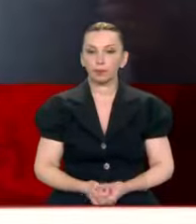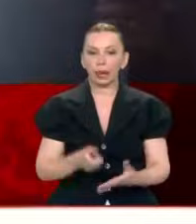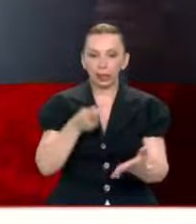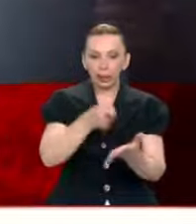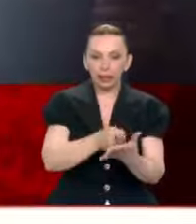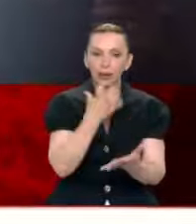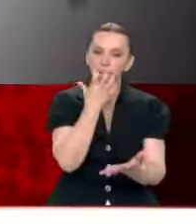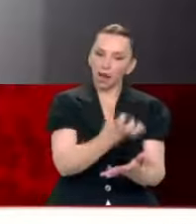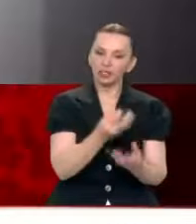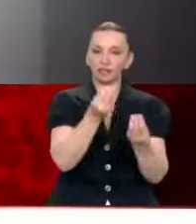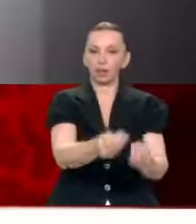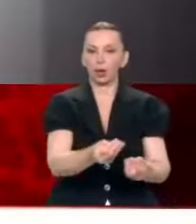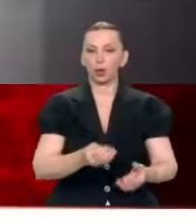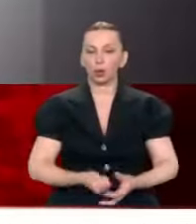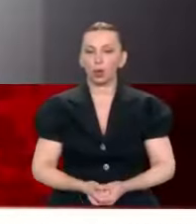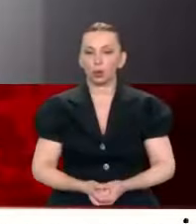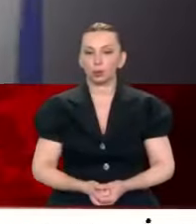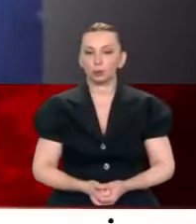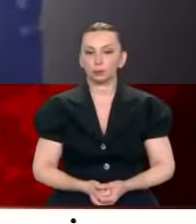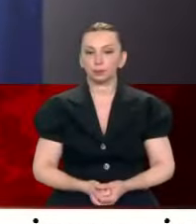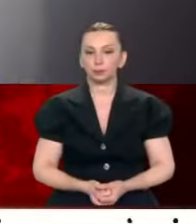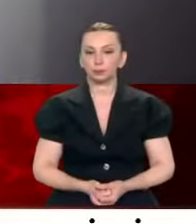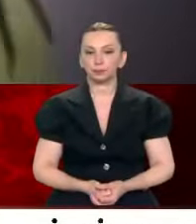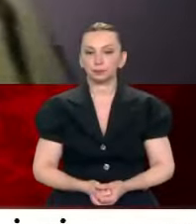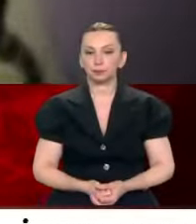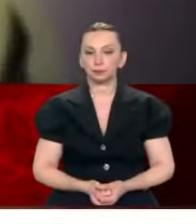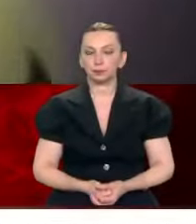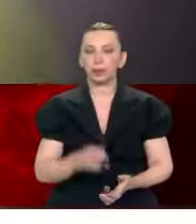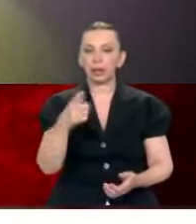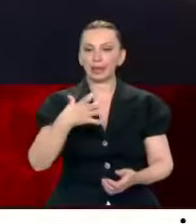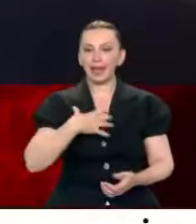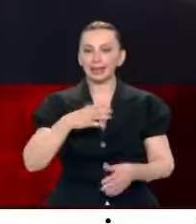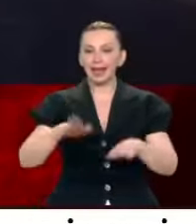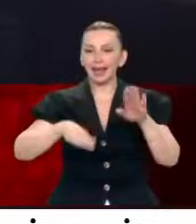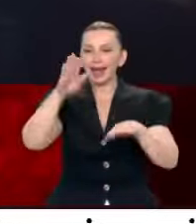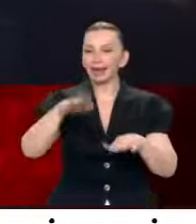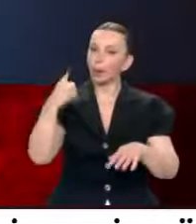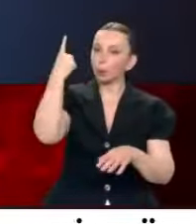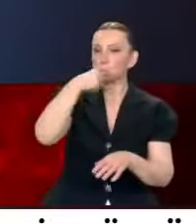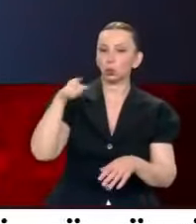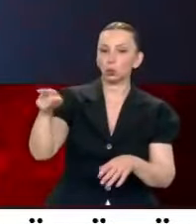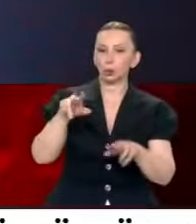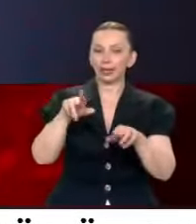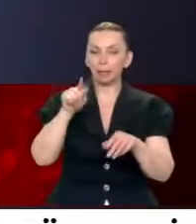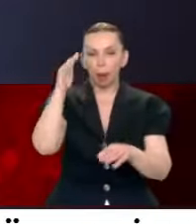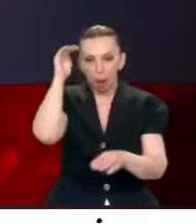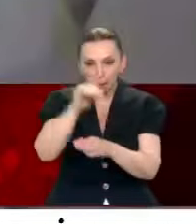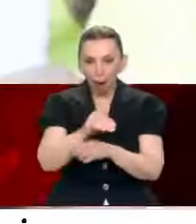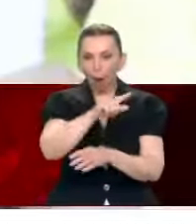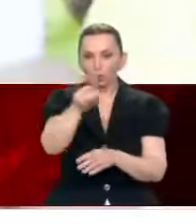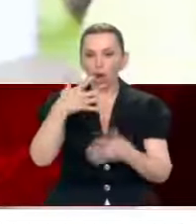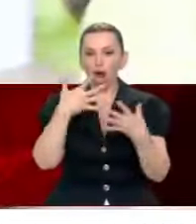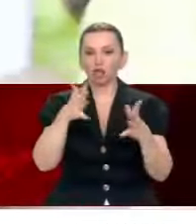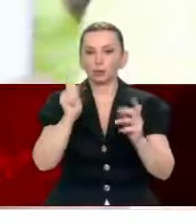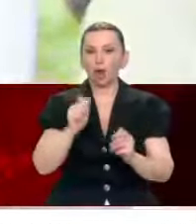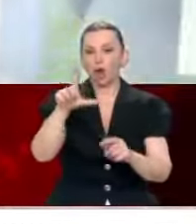Yatırım tavsiyelerini veriyorlardı. Masal değil, gerçek hikaye. Kendisinin reklam yüzü olduğunu düşünmekteyim. Mağdurların iddiaları bu yönde.